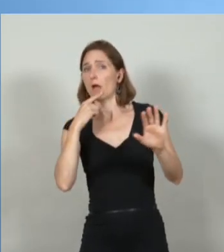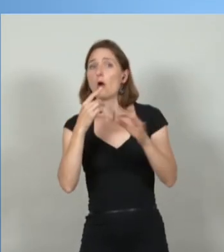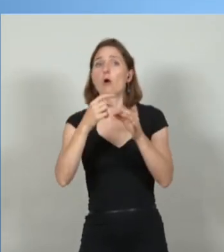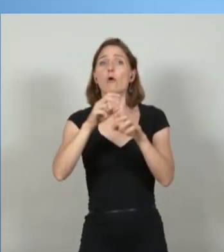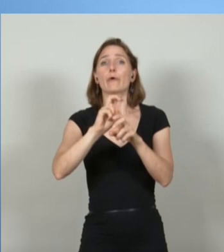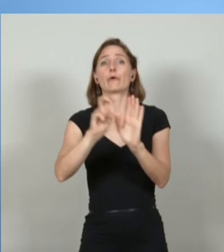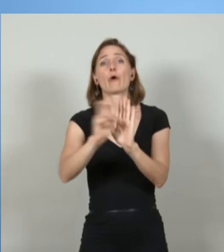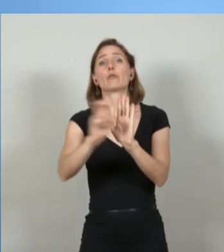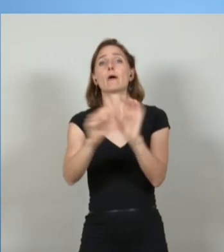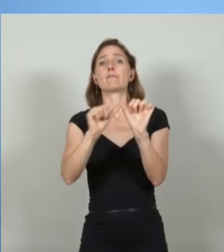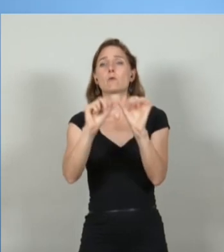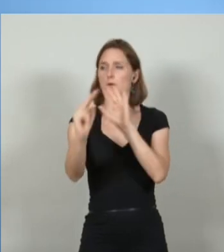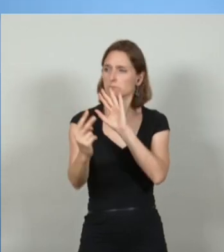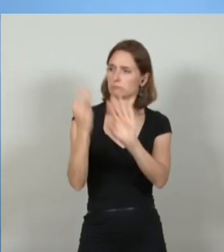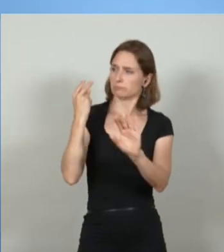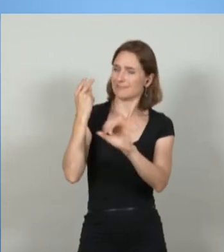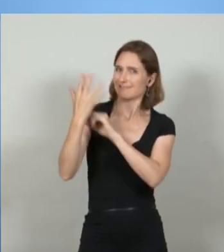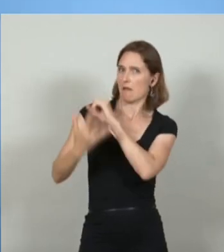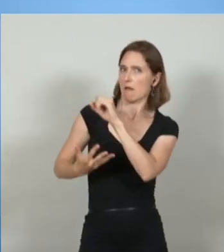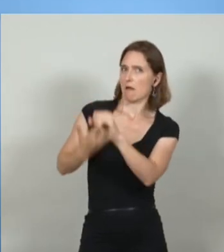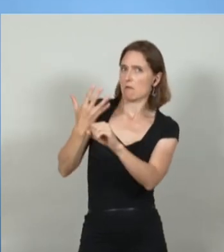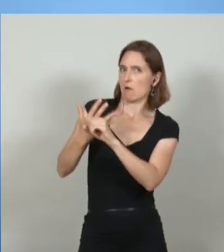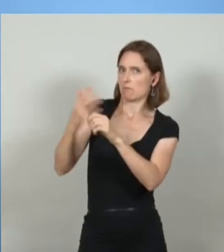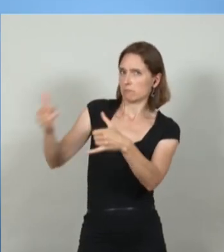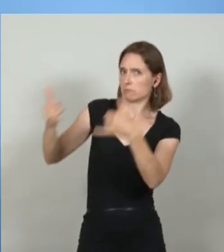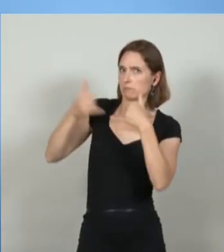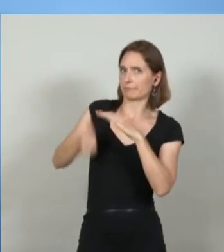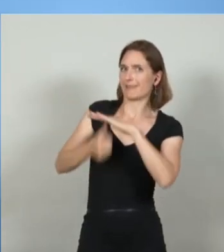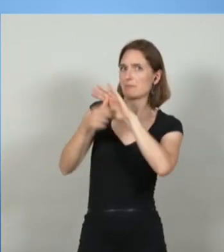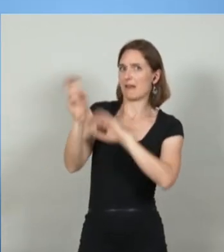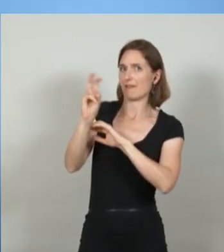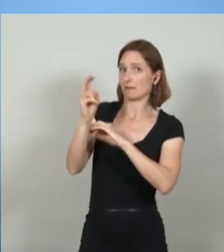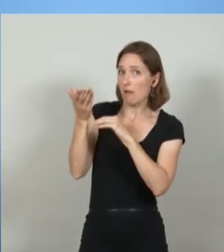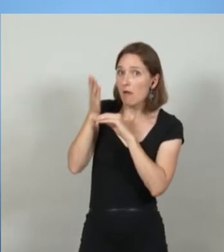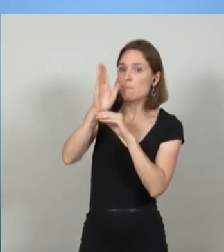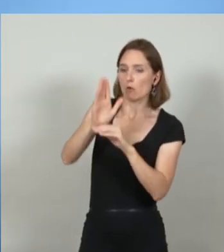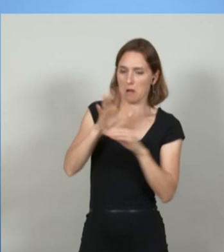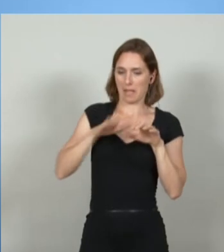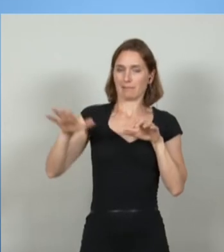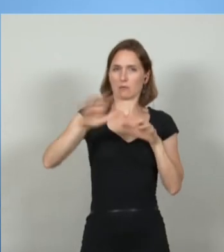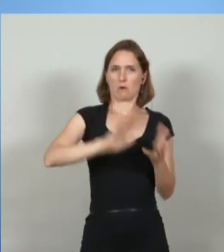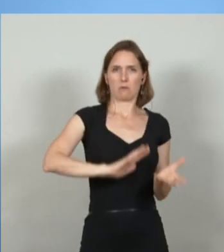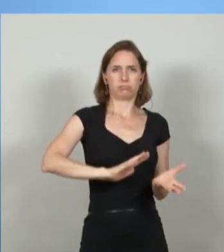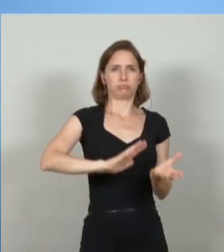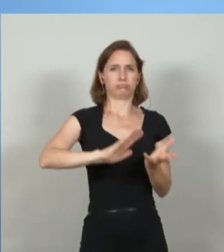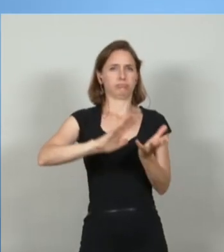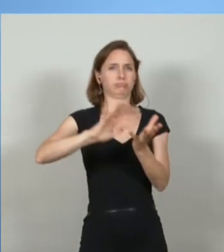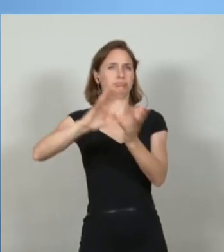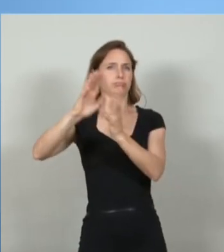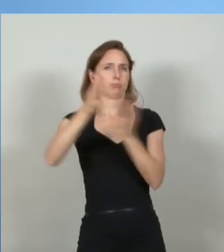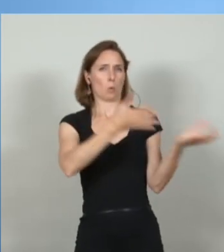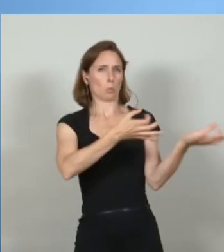bilan capital verte et montrera à ce moment les l'amélioration continue de son territoire en matière d'indicateurs